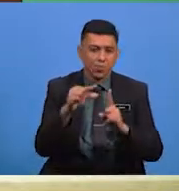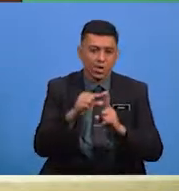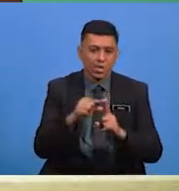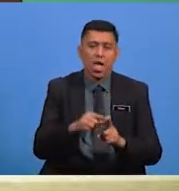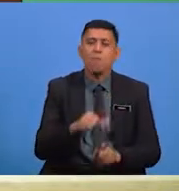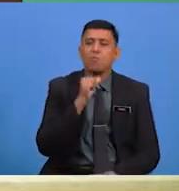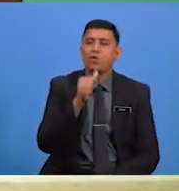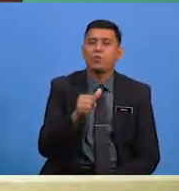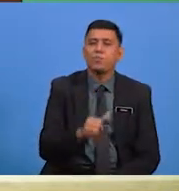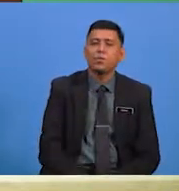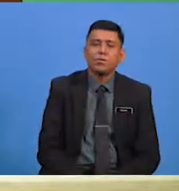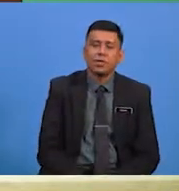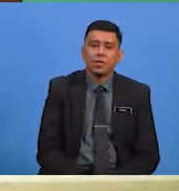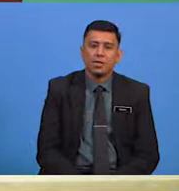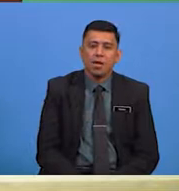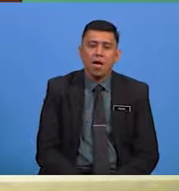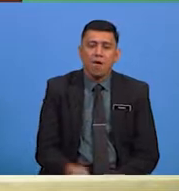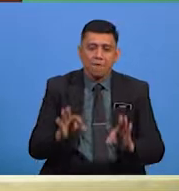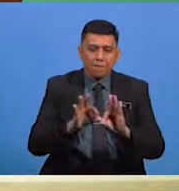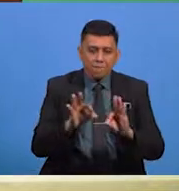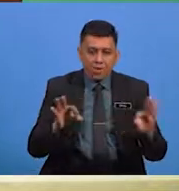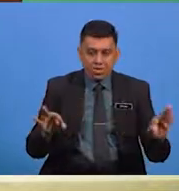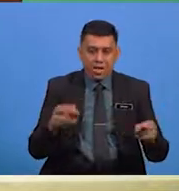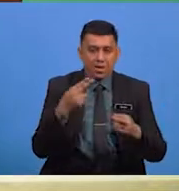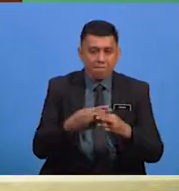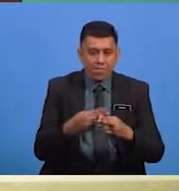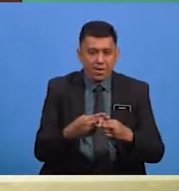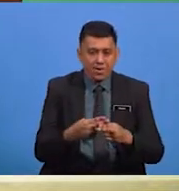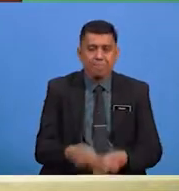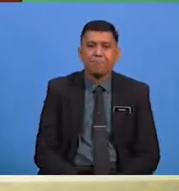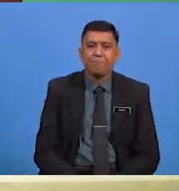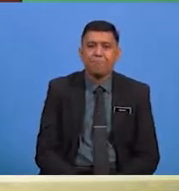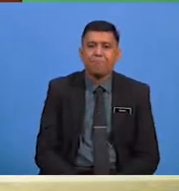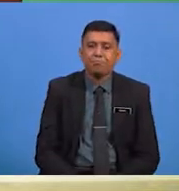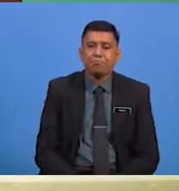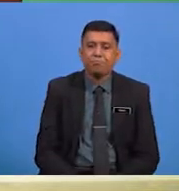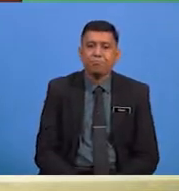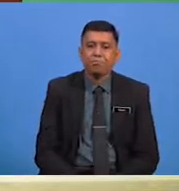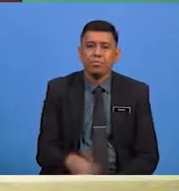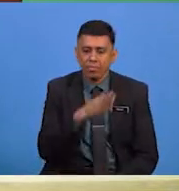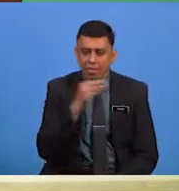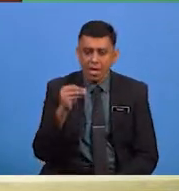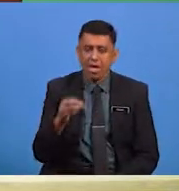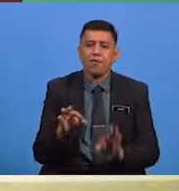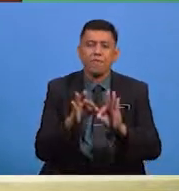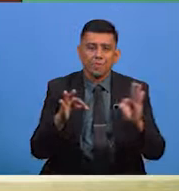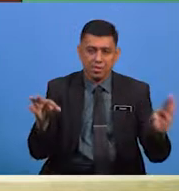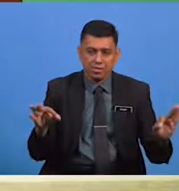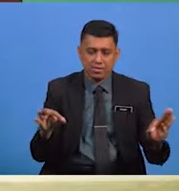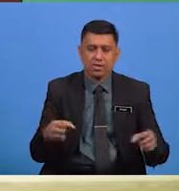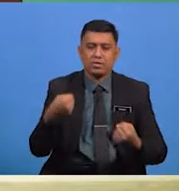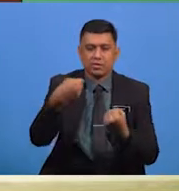perkataan bukan merujuk kepada nama, iaitu frasa nama